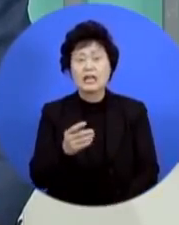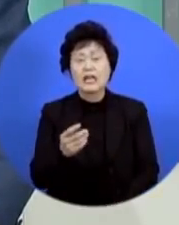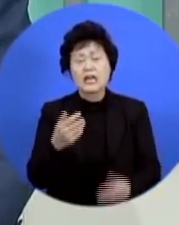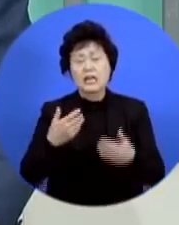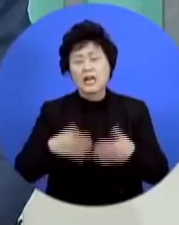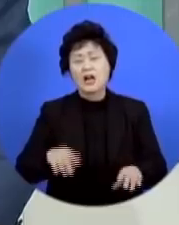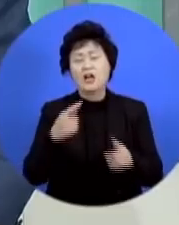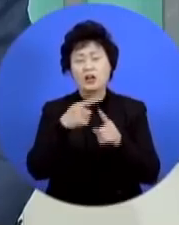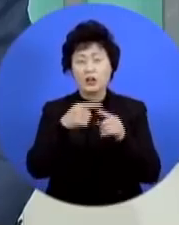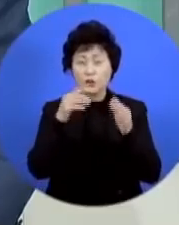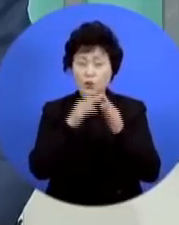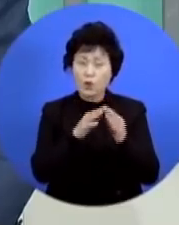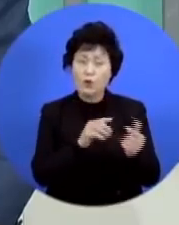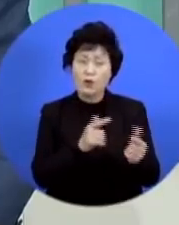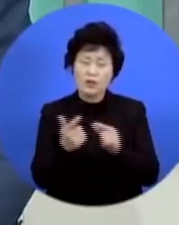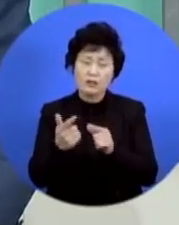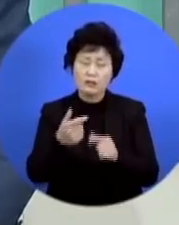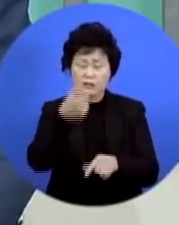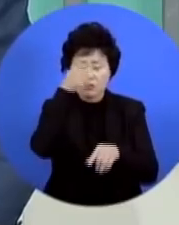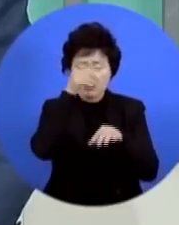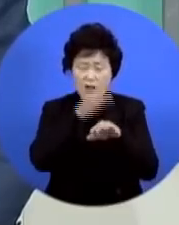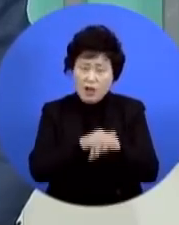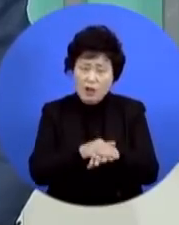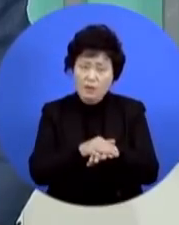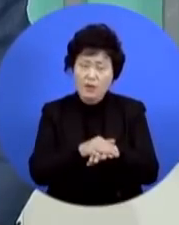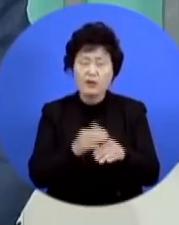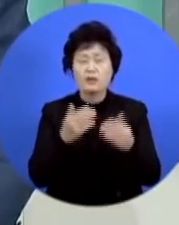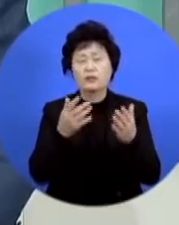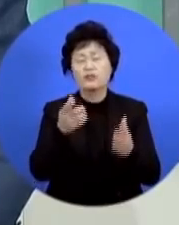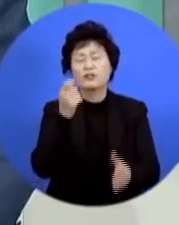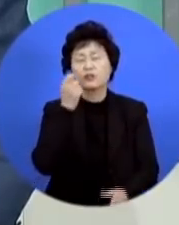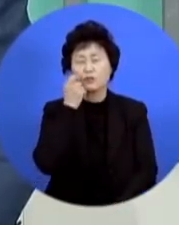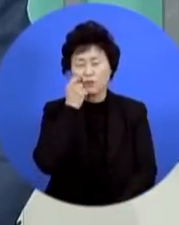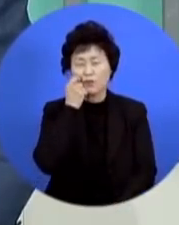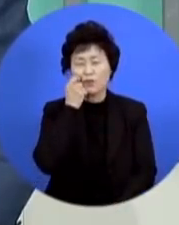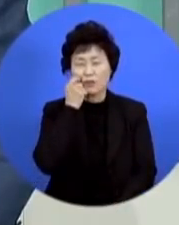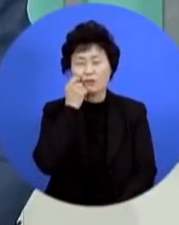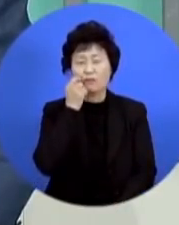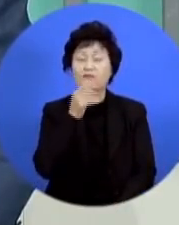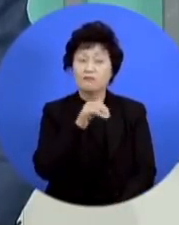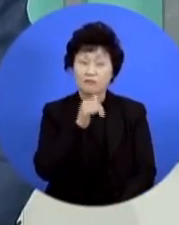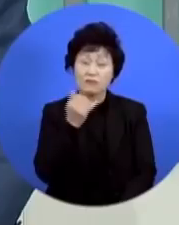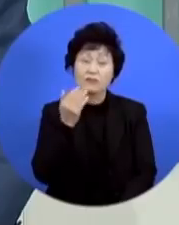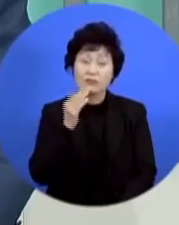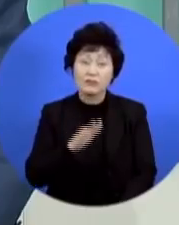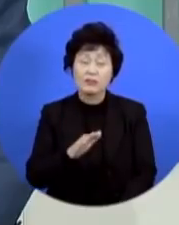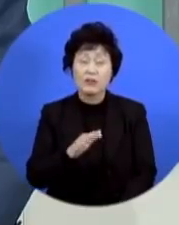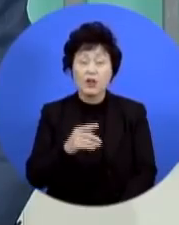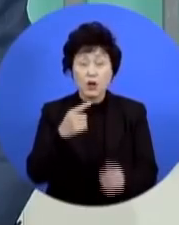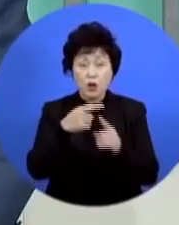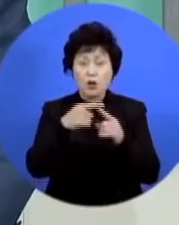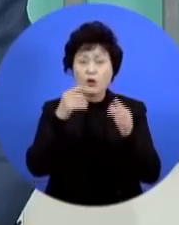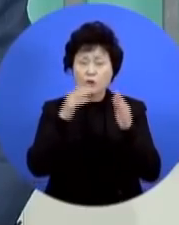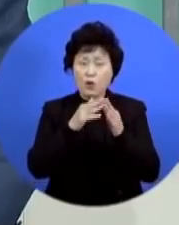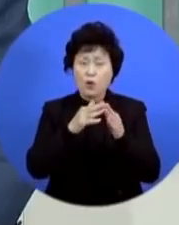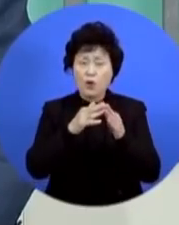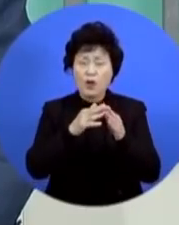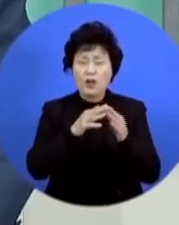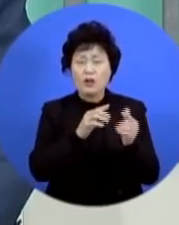진짜 예배가 거의 중단됐다고 그렇지. 해야 되는 그런 예. 상황에 이르렀잖아요. 예. 정말 교회 문을